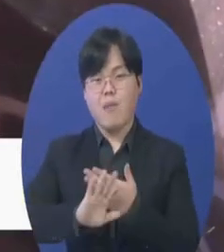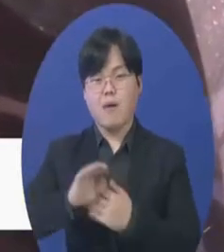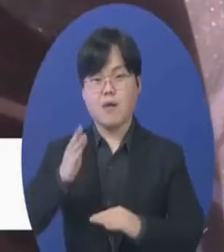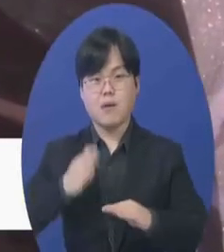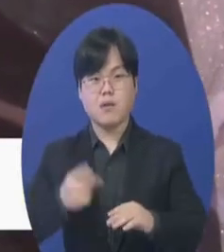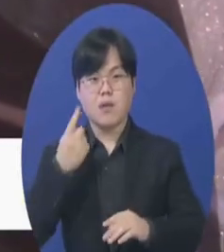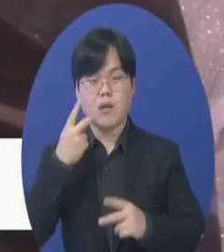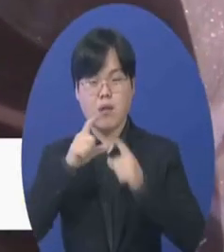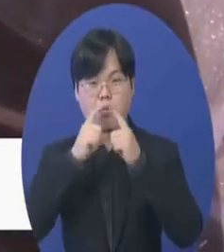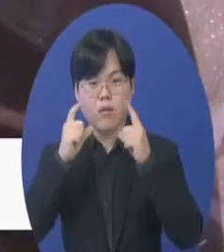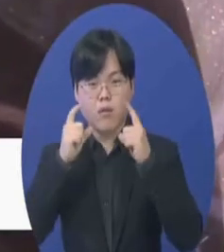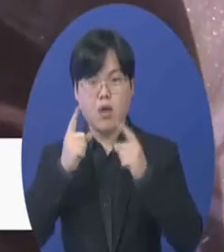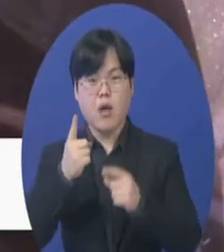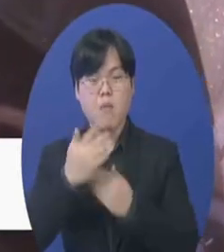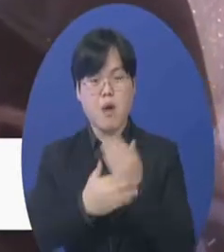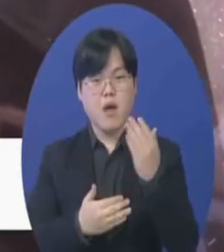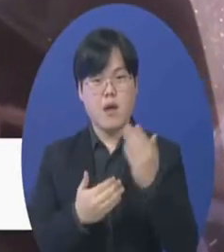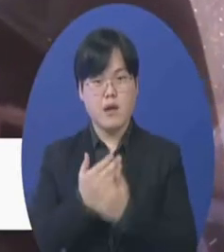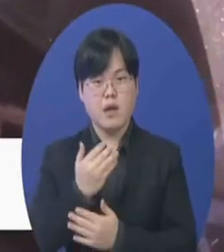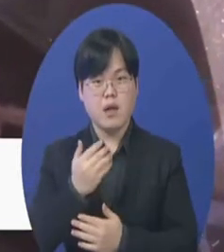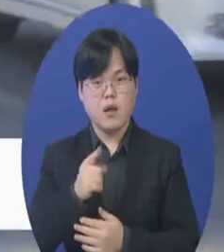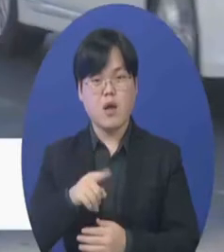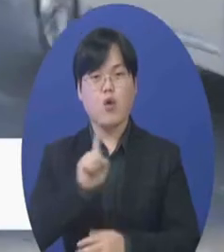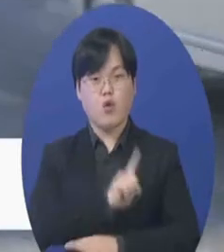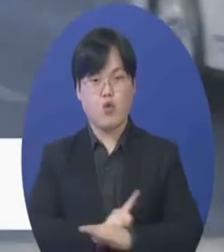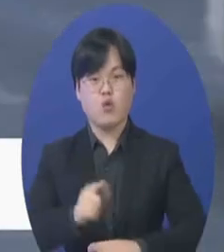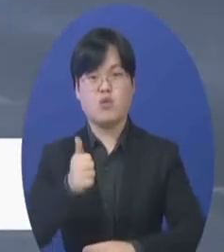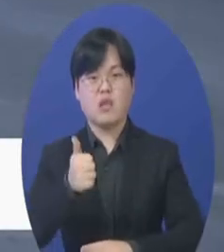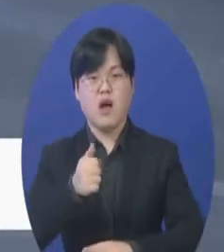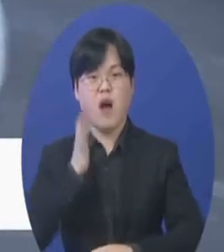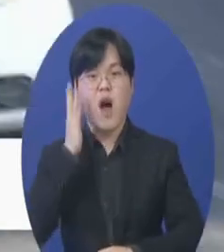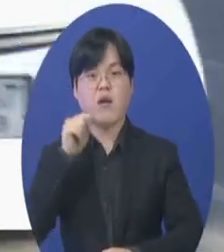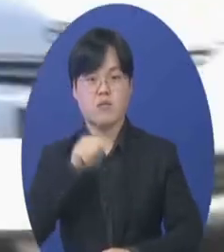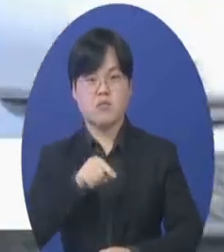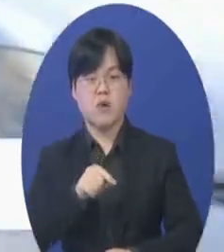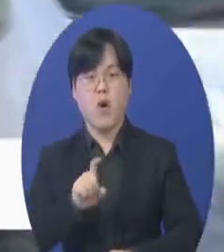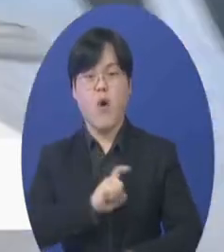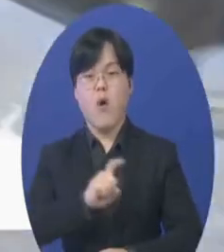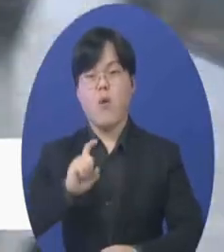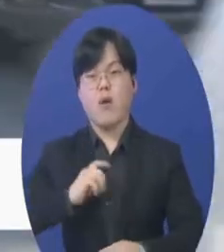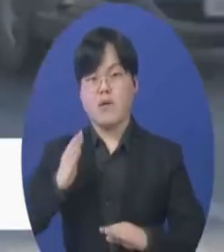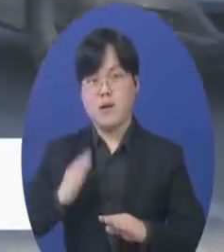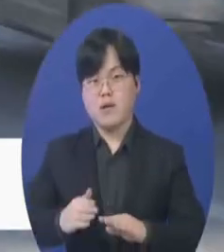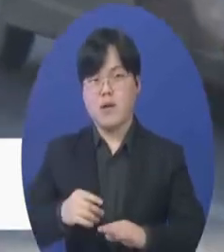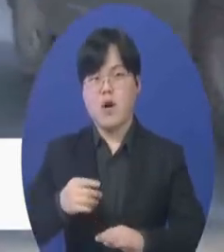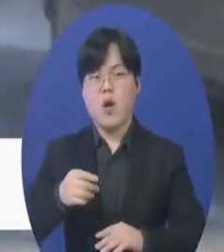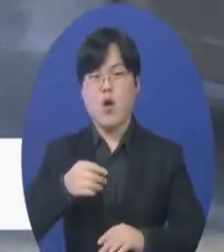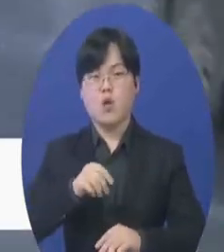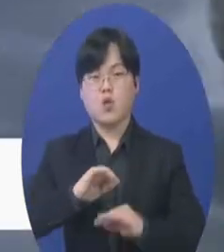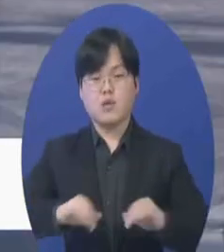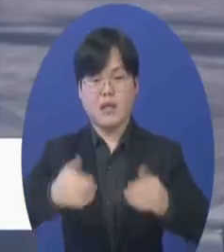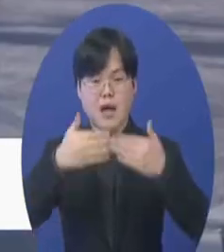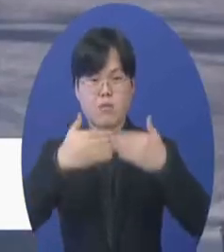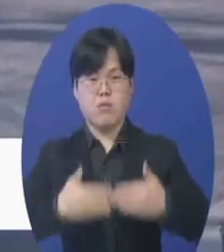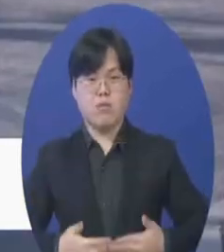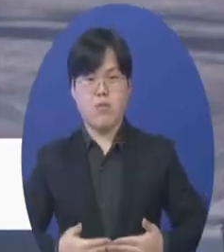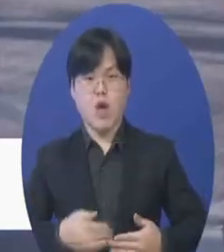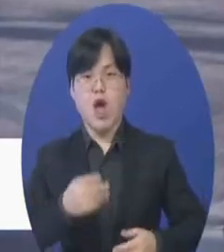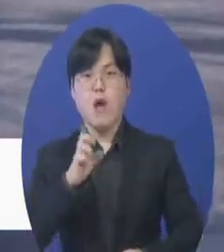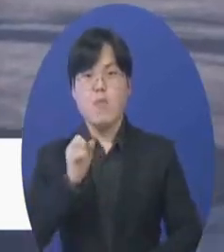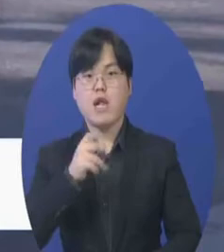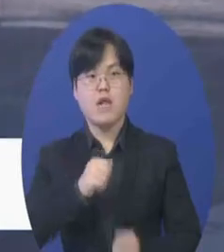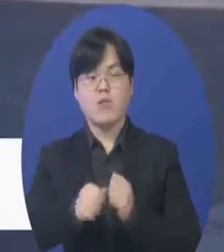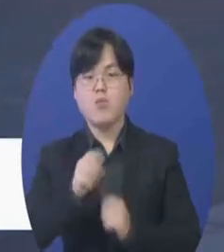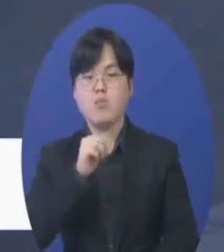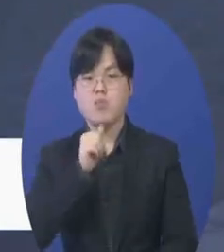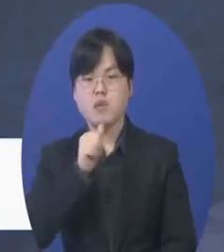зүүж нэг удаагийн бэлийн өмсөх нь хамгийн үр дүнтэй арга болоод байна. Хуваарай таксинд явж байгаа иргэд тусгай хаалттай болж аль болох бэлэн мөнгөөр тооцоо хийхгүй байх